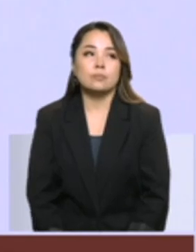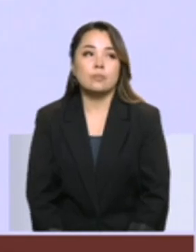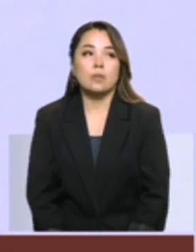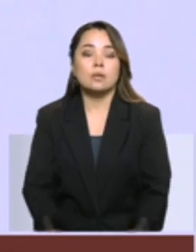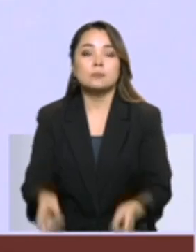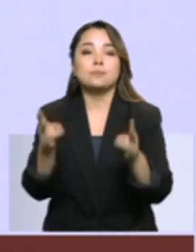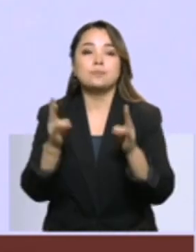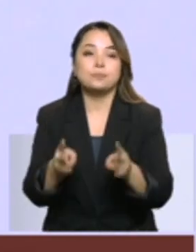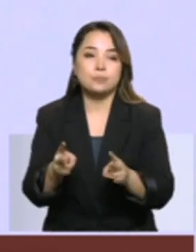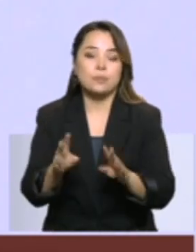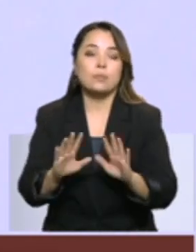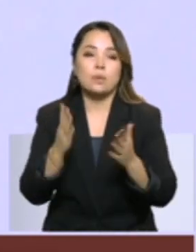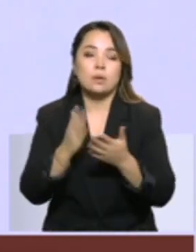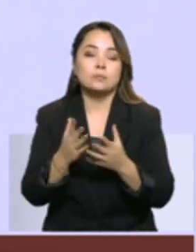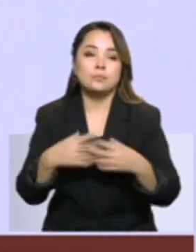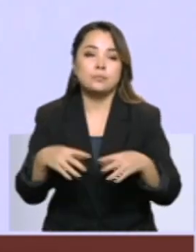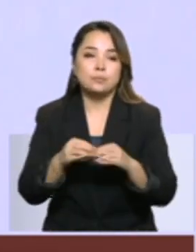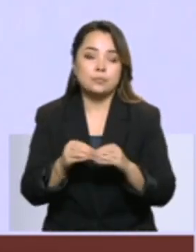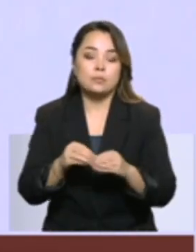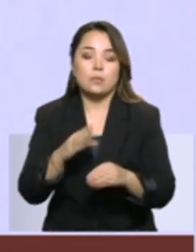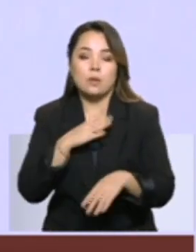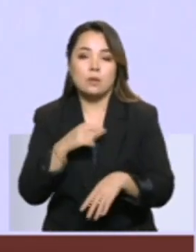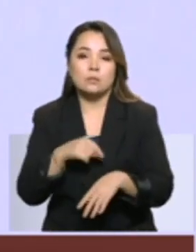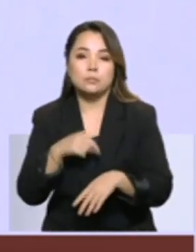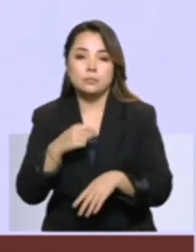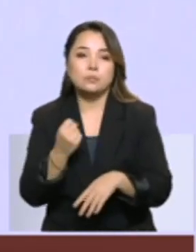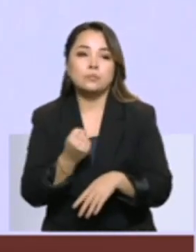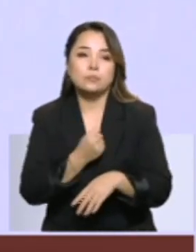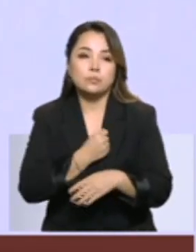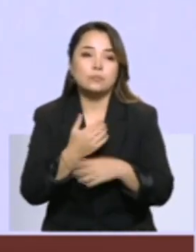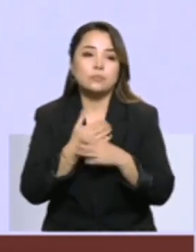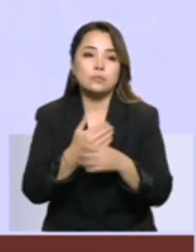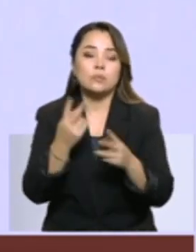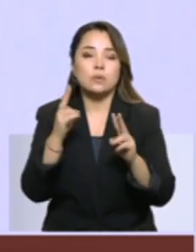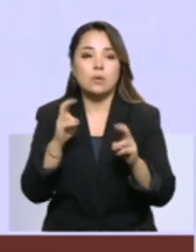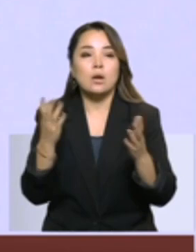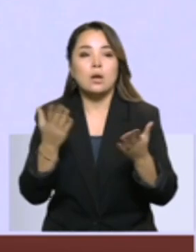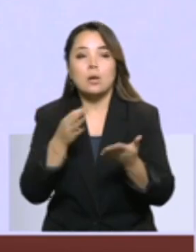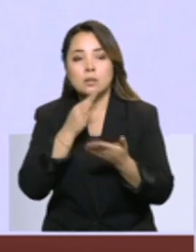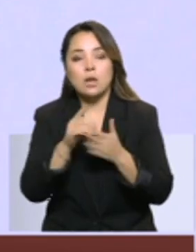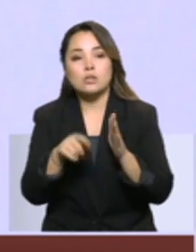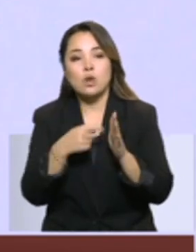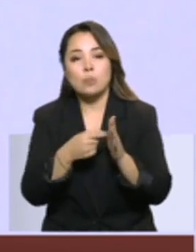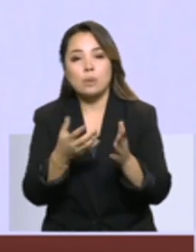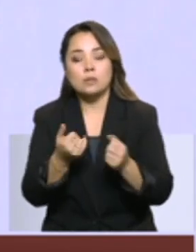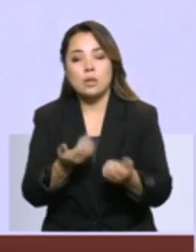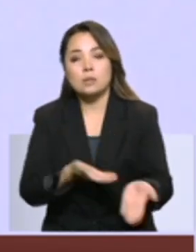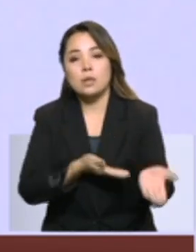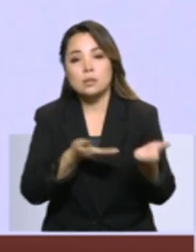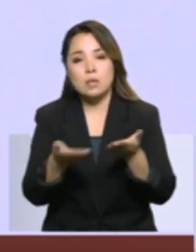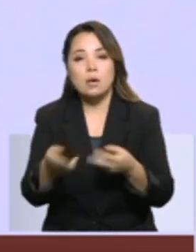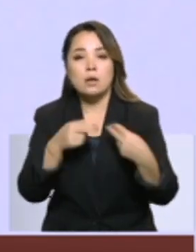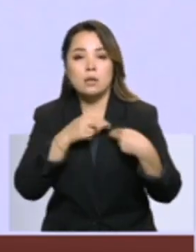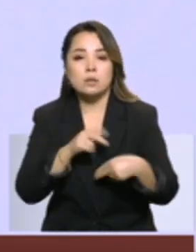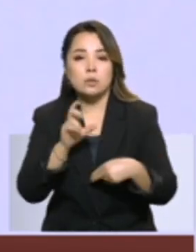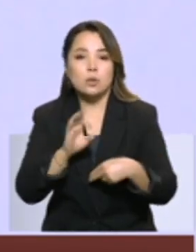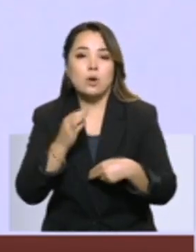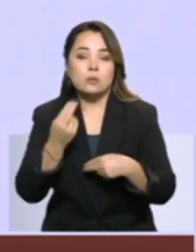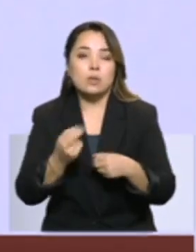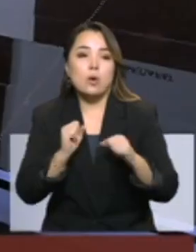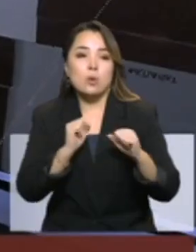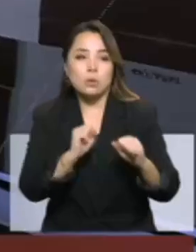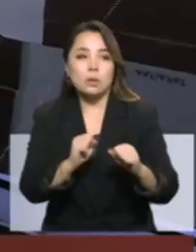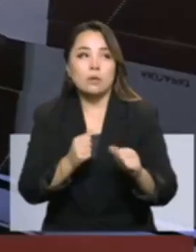Апаттың кесірінен қайғы жұтқан отбасылар мен зардап шеккендерге қандай көмек көрсетіледі? Осы сауалға жауап алу үшін студиямызға еңбек және халықты әлеуметтік